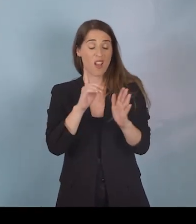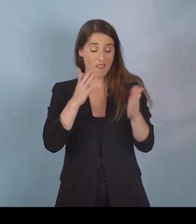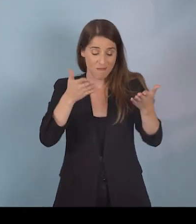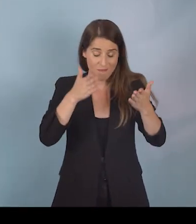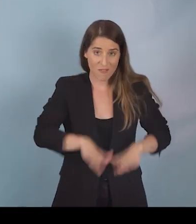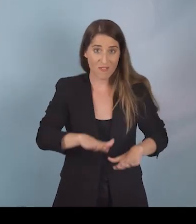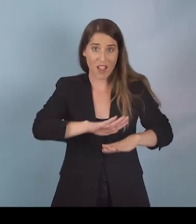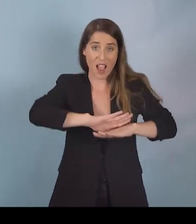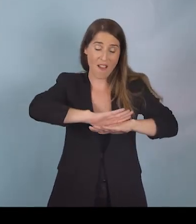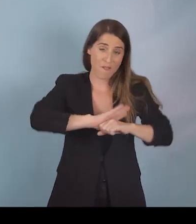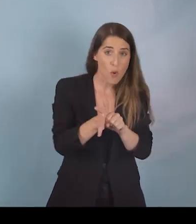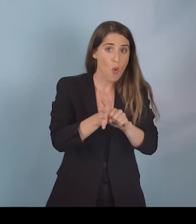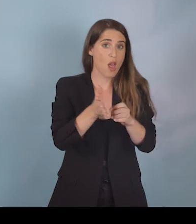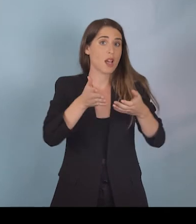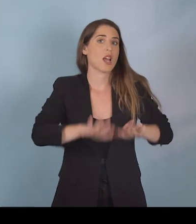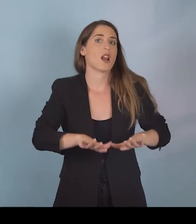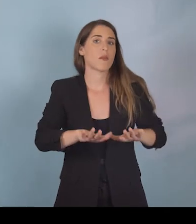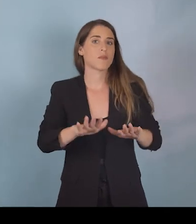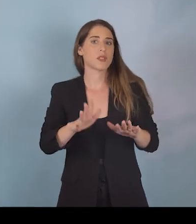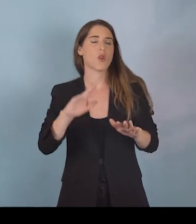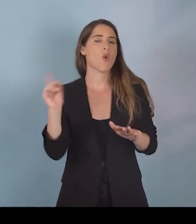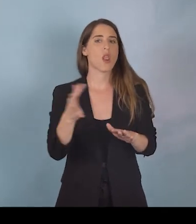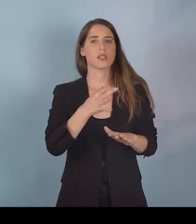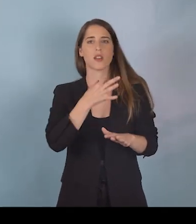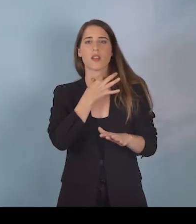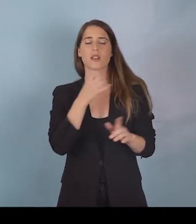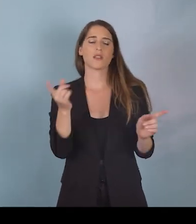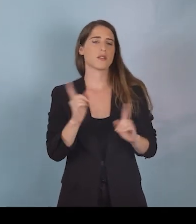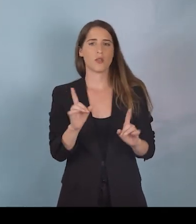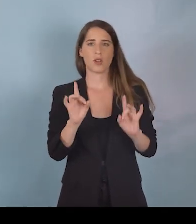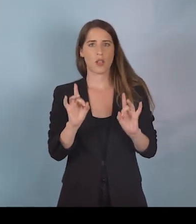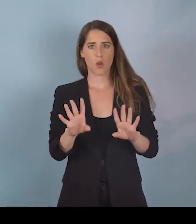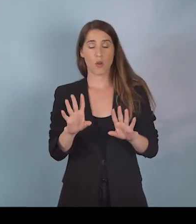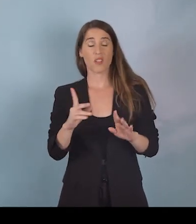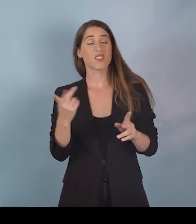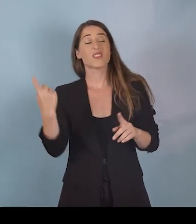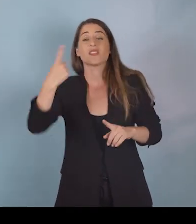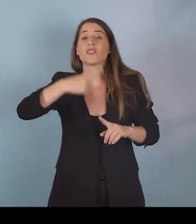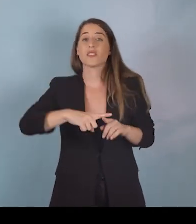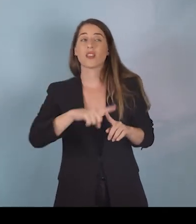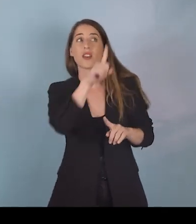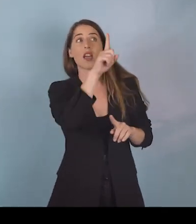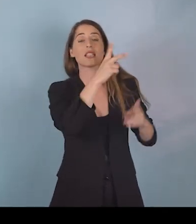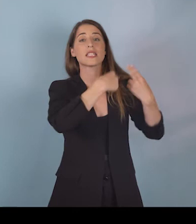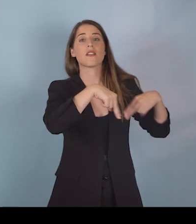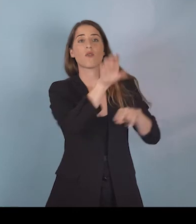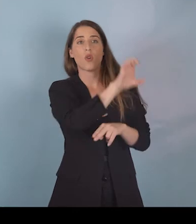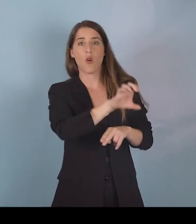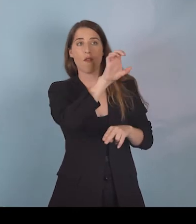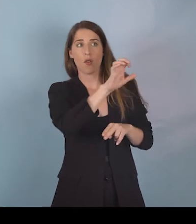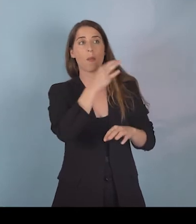αυτή απέχει μακράν από το να θεωρείται επαρκής ώστε να καλύπτει πλήρως τις ανάγκες της κοινότητάς μας, ενώ δεν